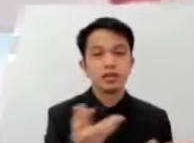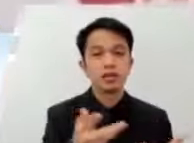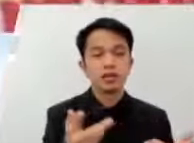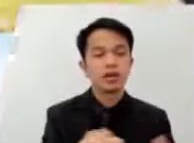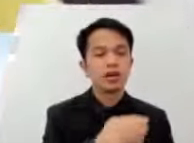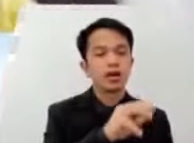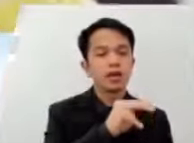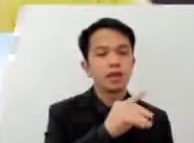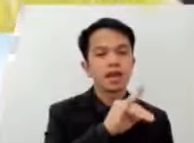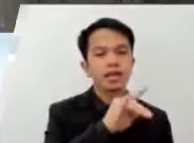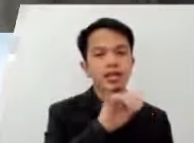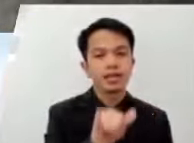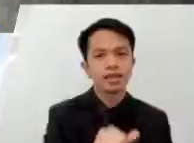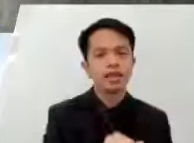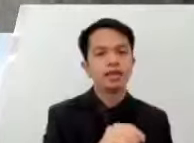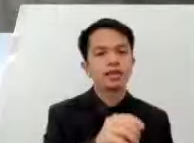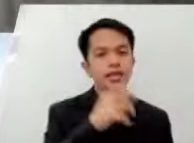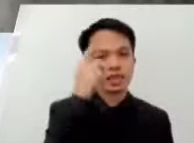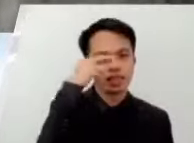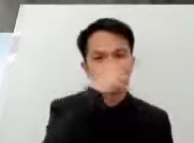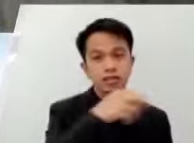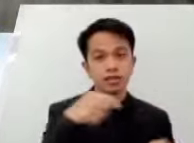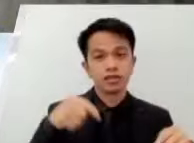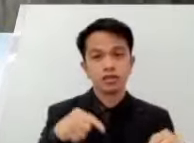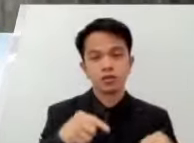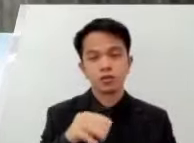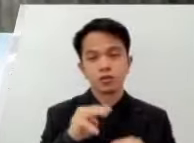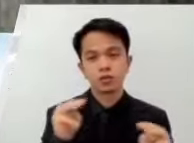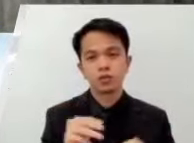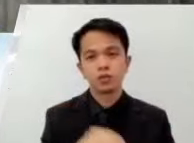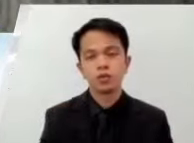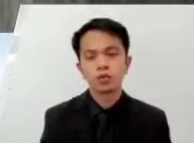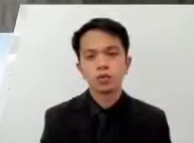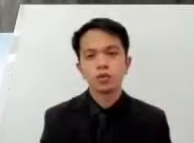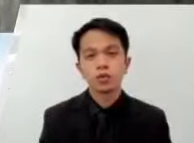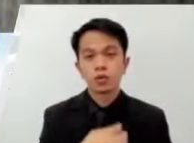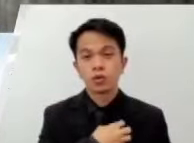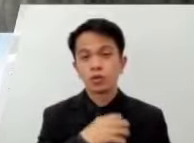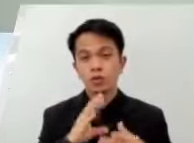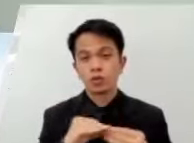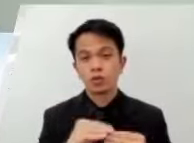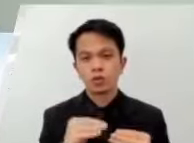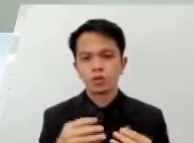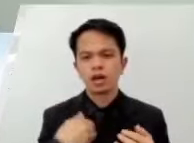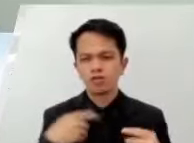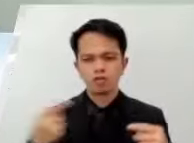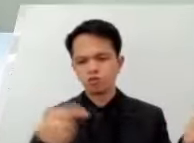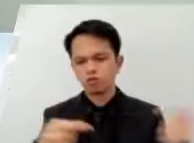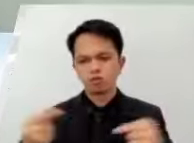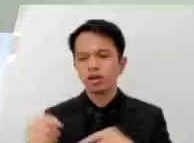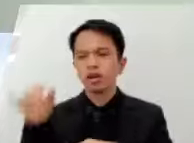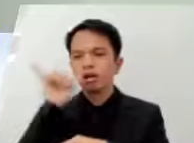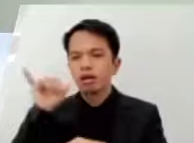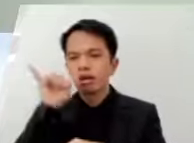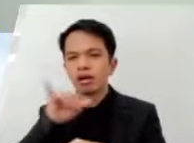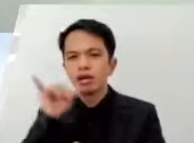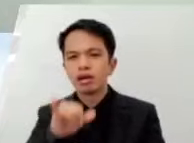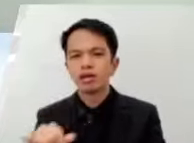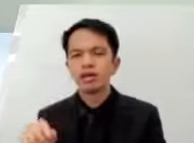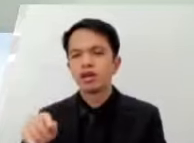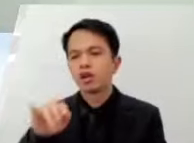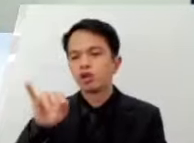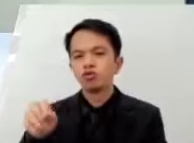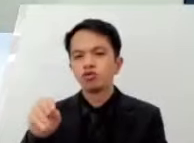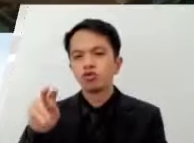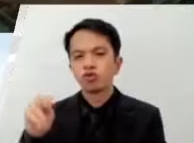Rizal umaga nitong Lunes. Ayon sa pulisya, nagkaroon ng pagtatalo ang lasing umanong sospek na si alias Josing at ang